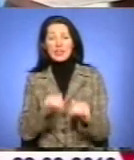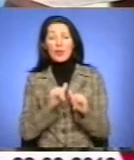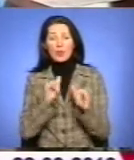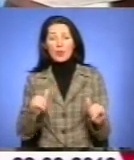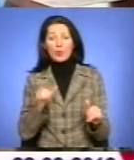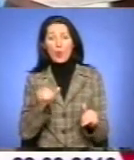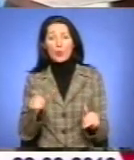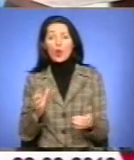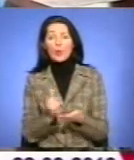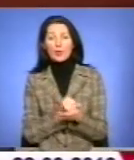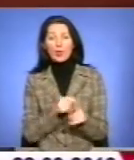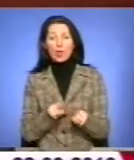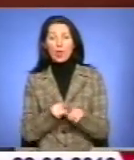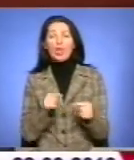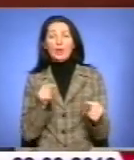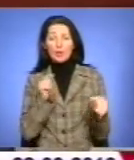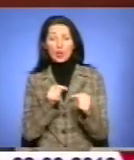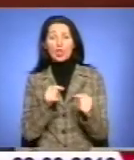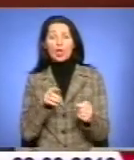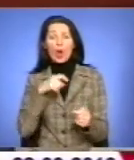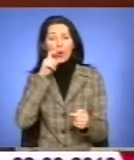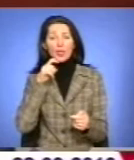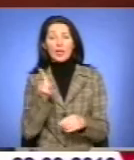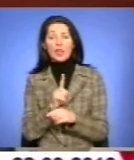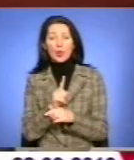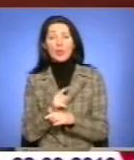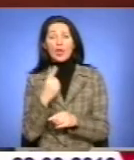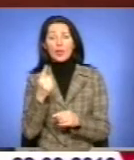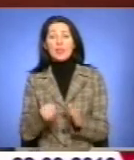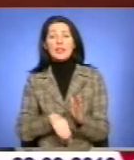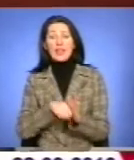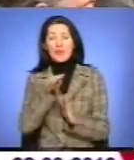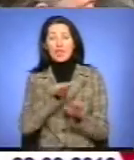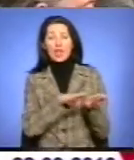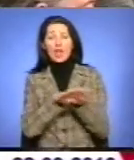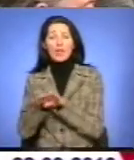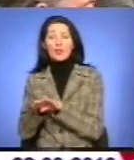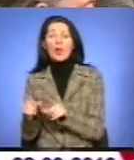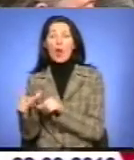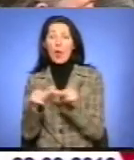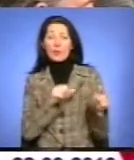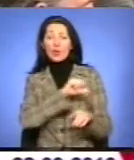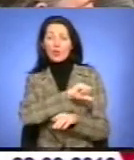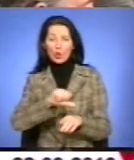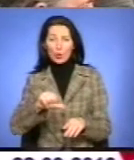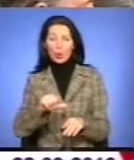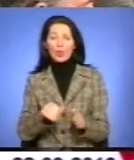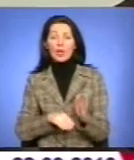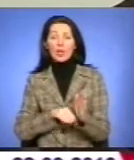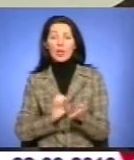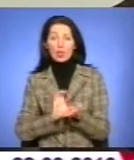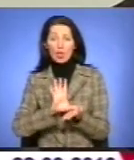належить і Україна. На Тернопільщині один з найвищих рівнів міграції. Останнім часом зростає кількість мігрантів з вищою